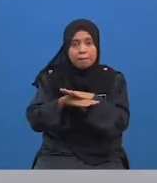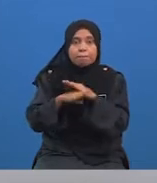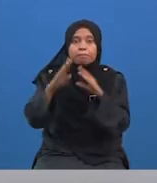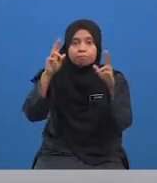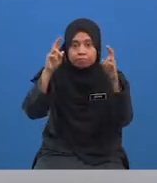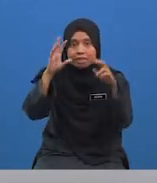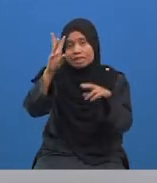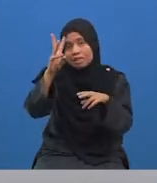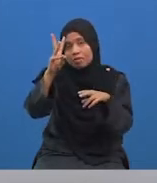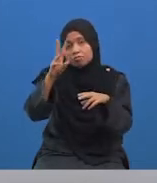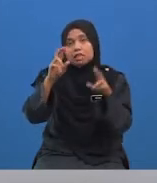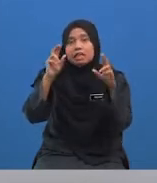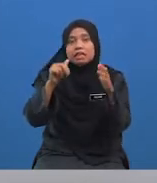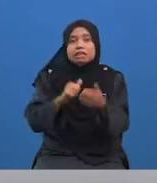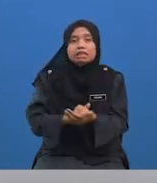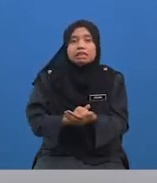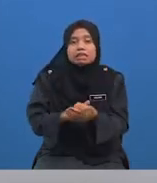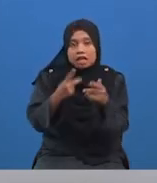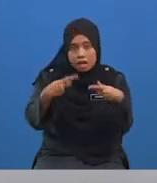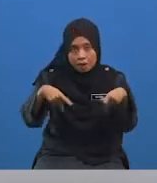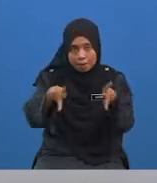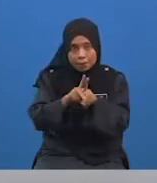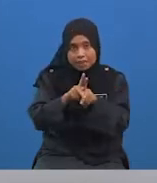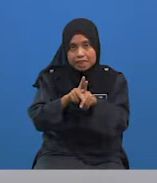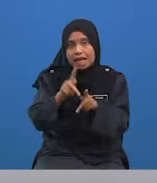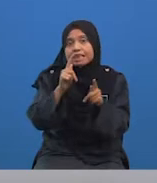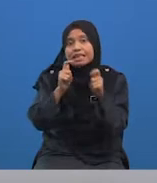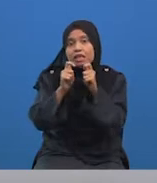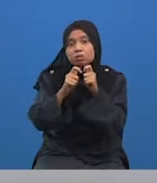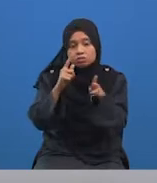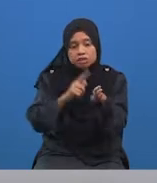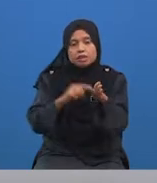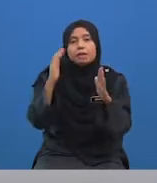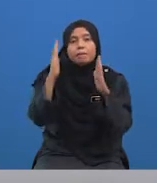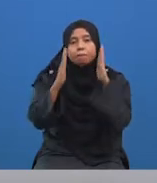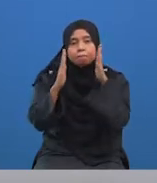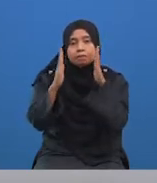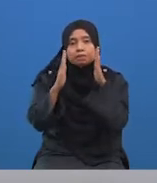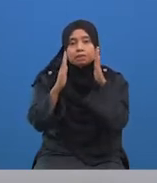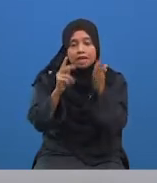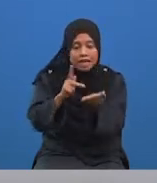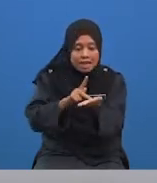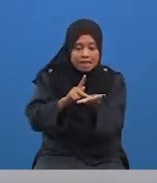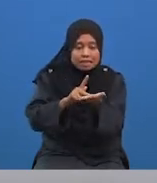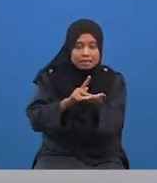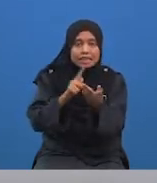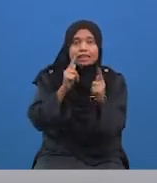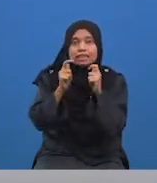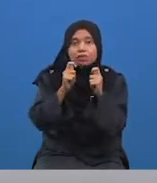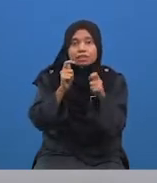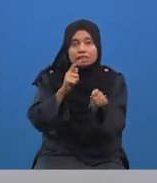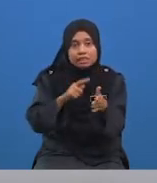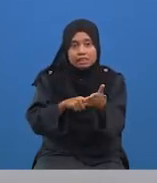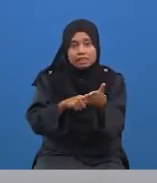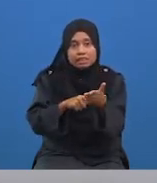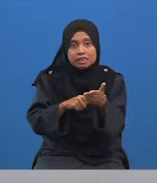ini, iaitu kepentingan telekomunikasi di Malaysia, kesan telekomunikasi